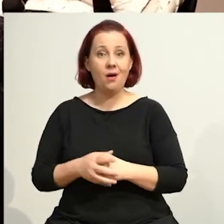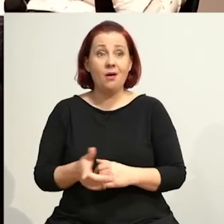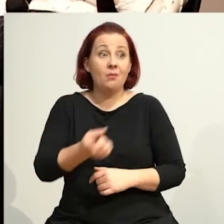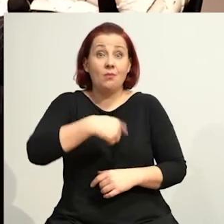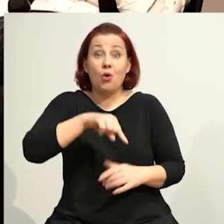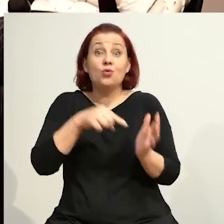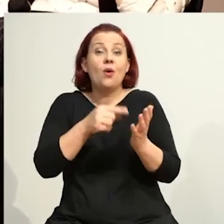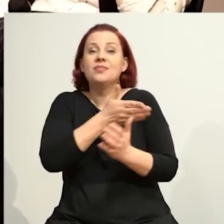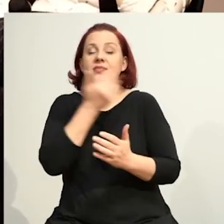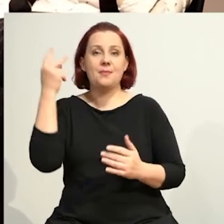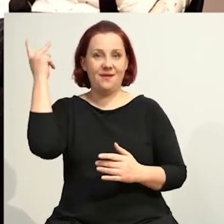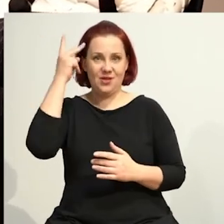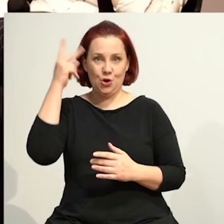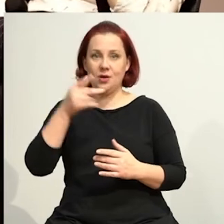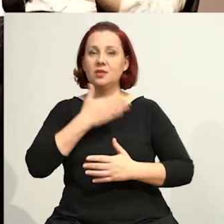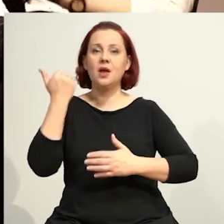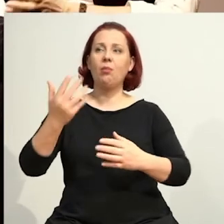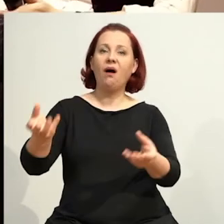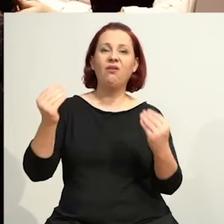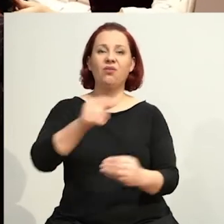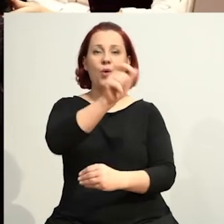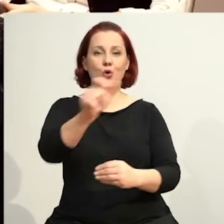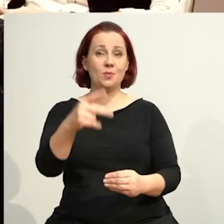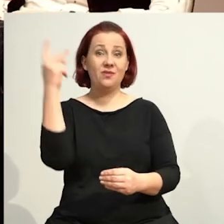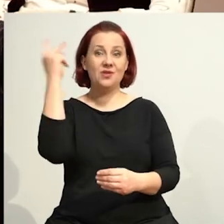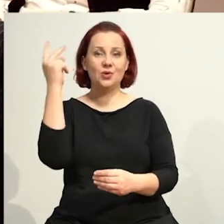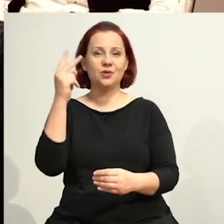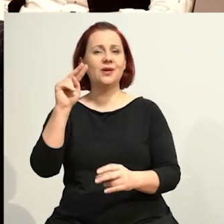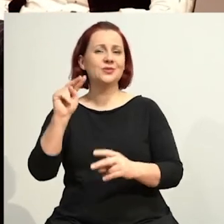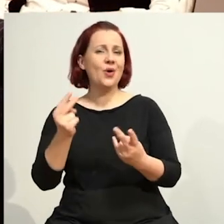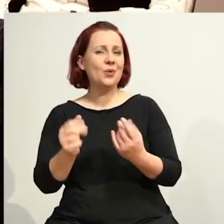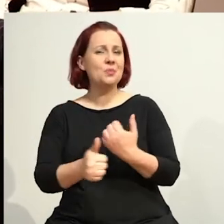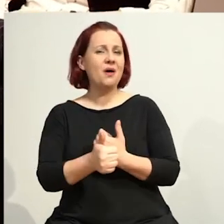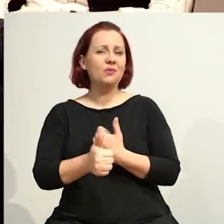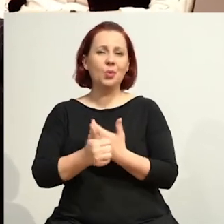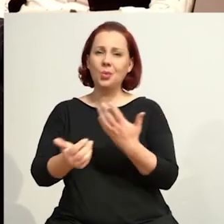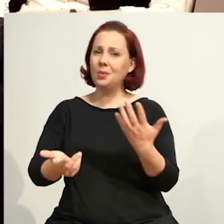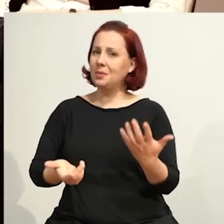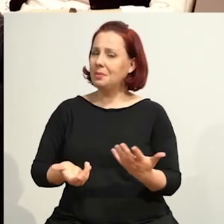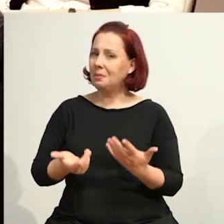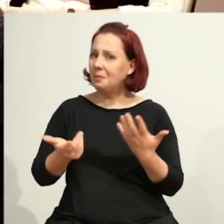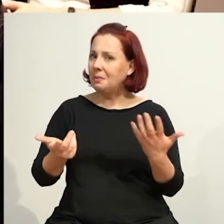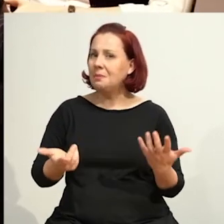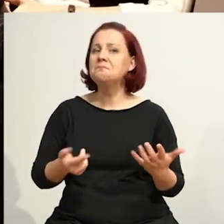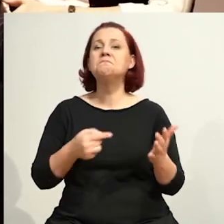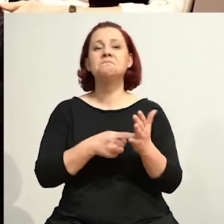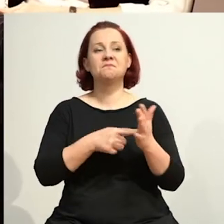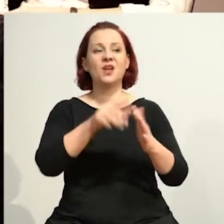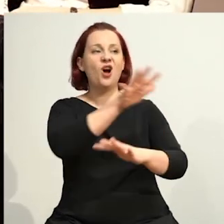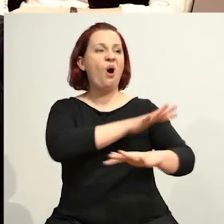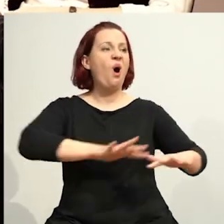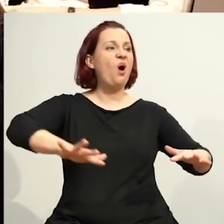takiej filozofii, nie mamy takich wielkich filozofów, wynika z pewnego deprymującego